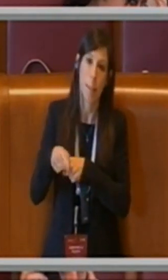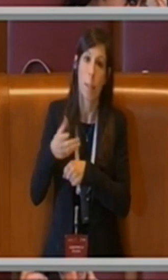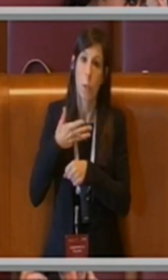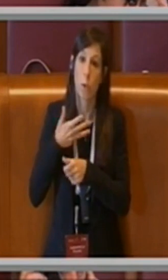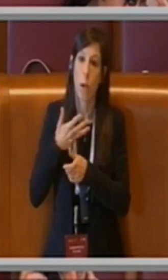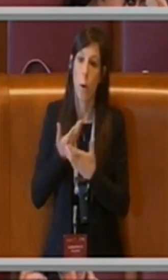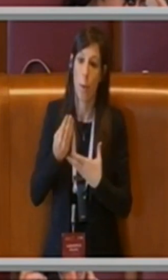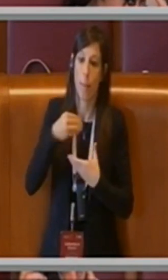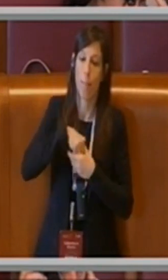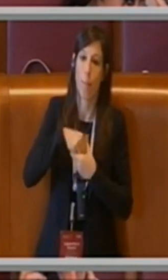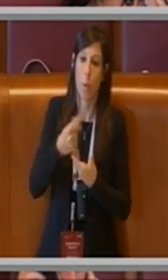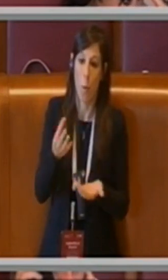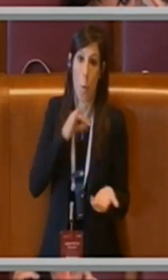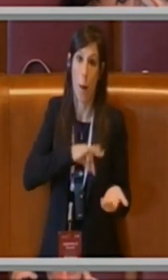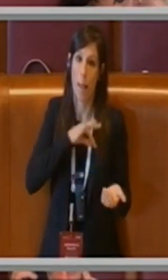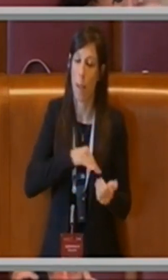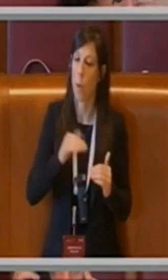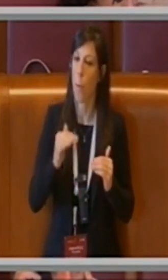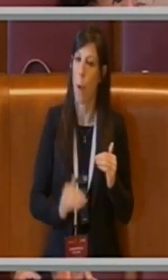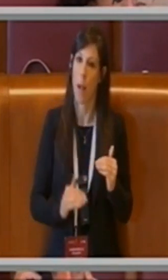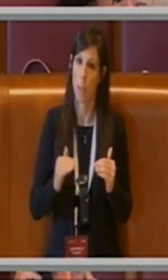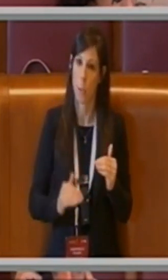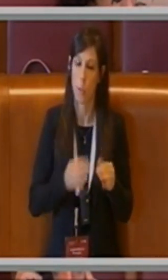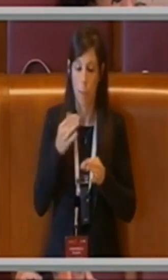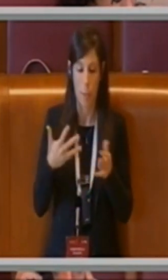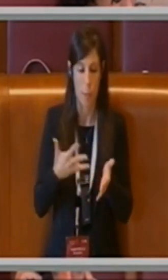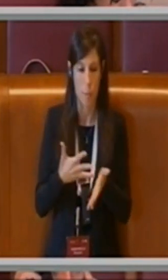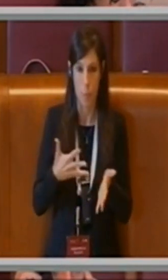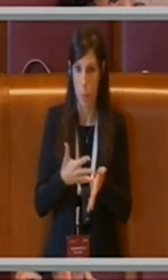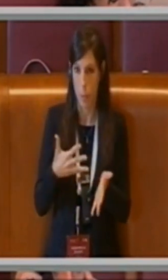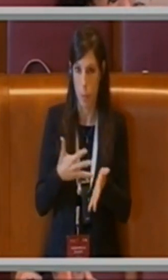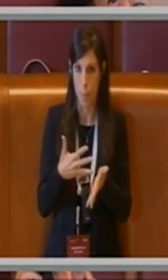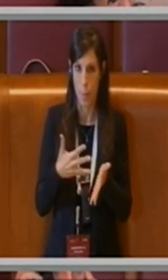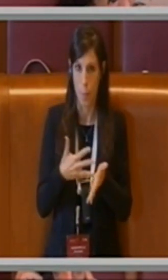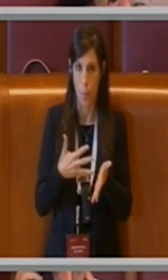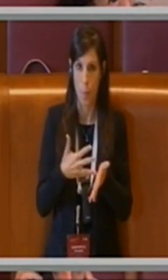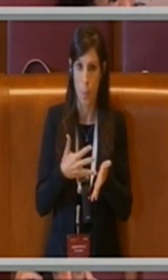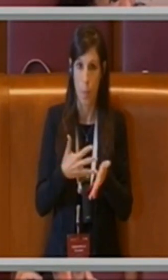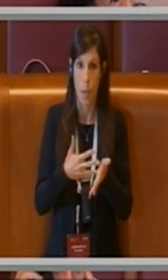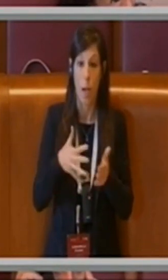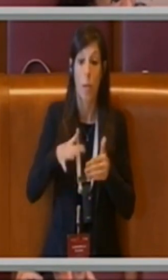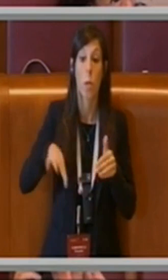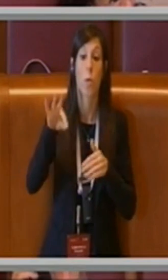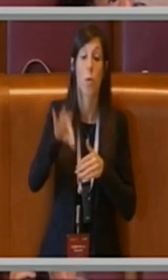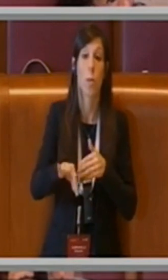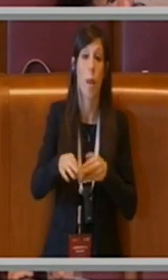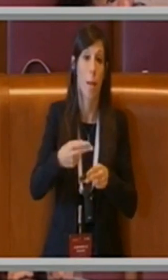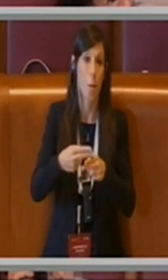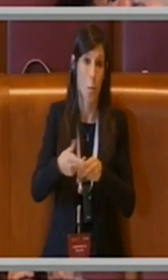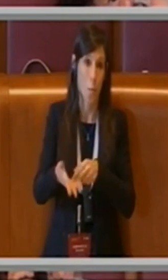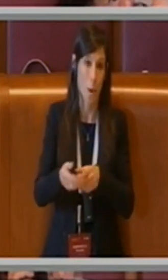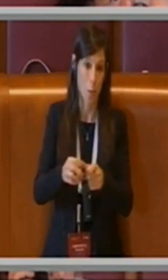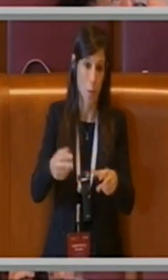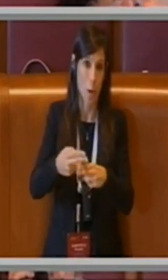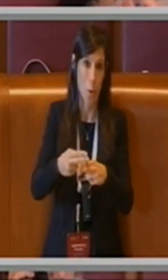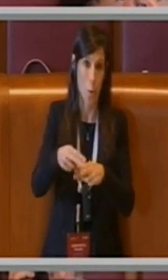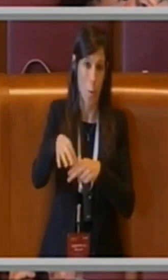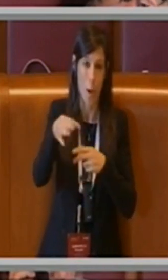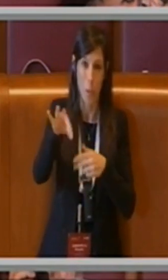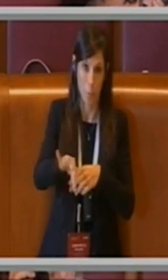proventi molto bassi e quindi la difficoltà, soprattutto nelle zone centrali della nostra città,